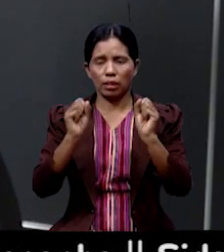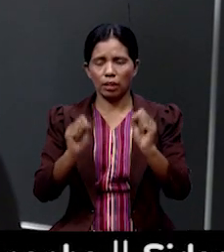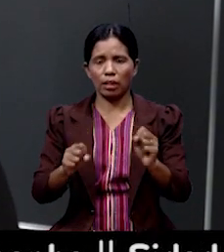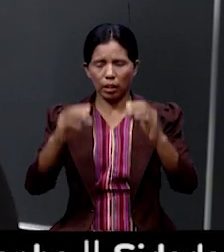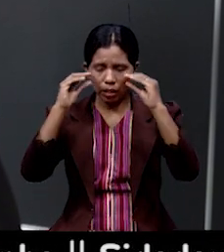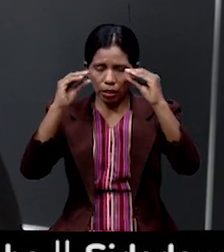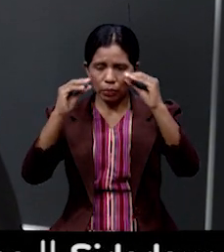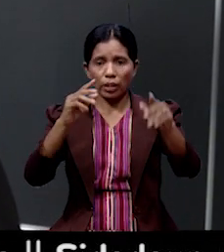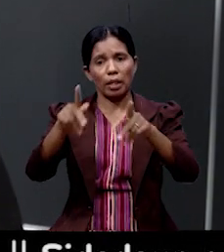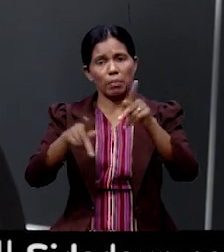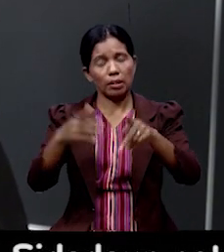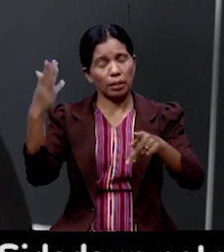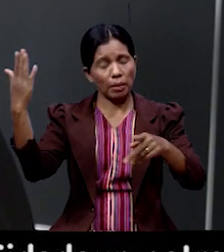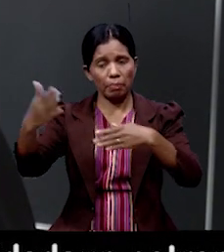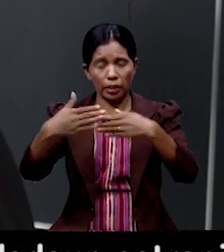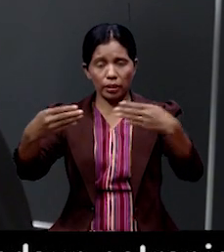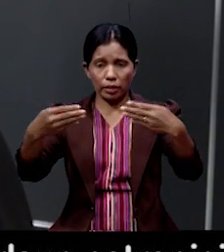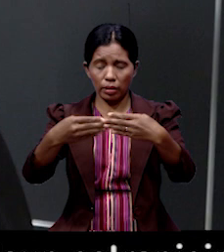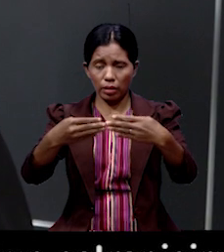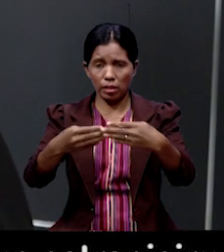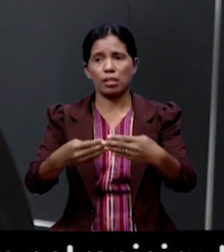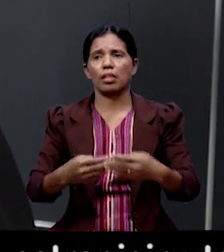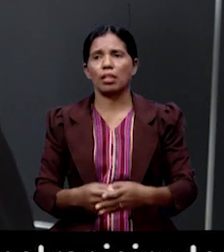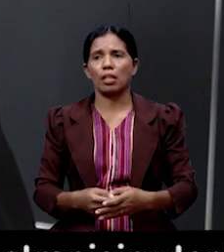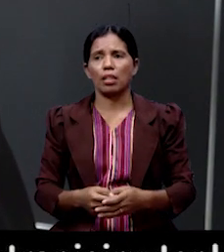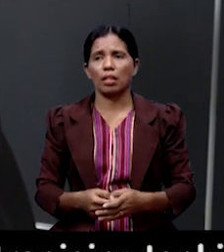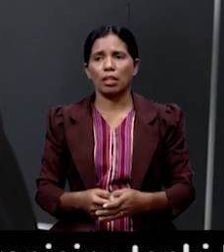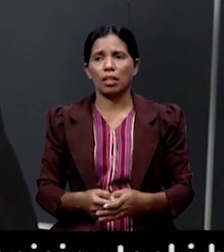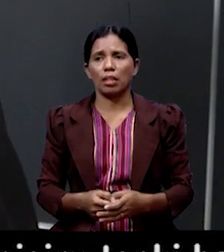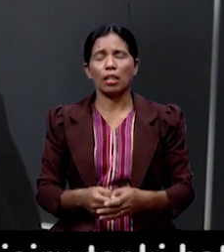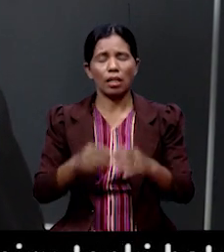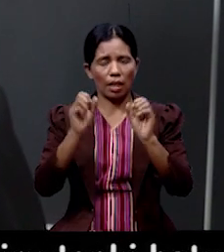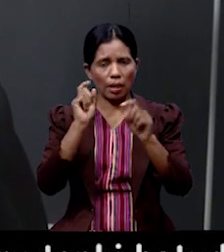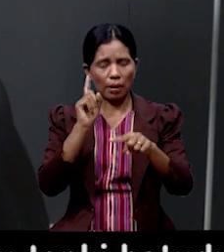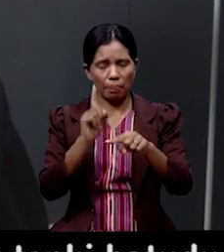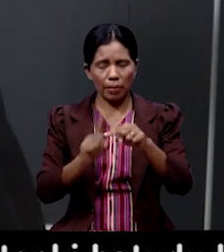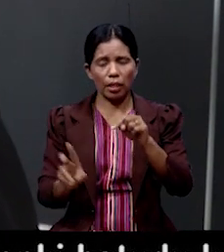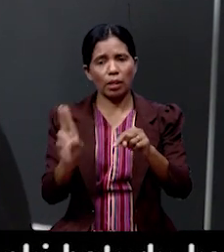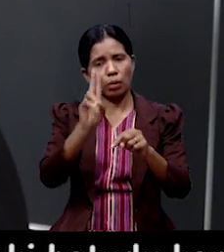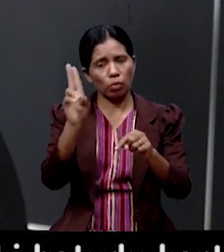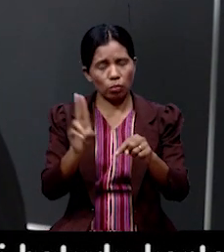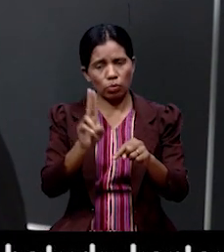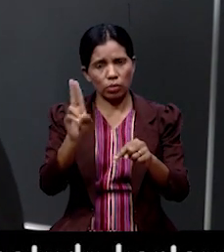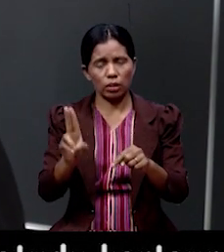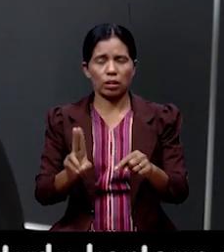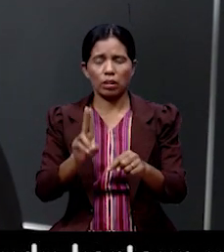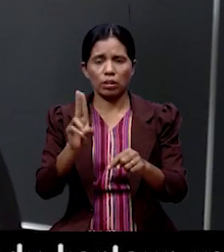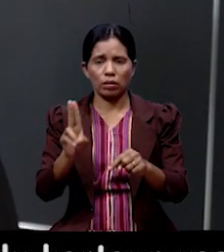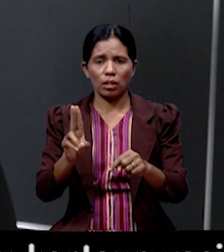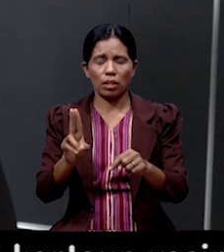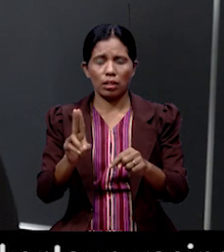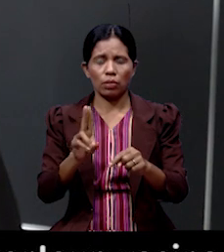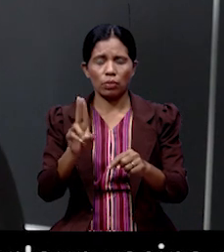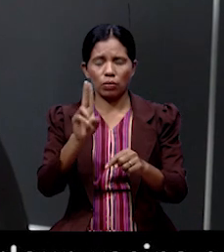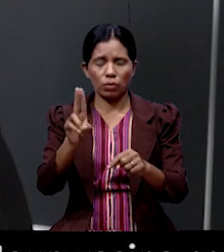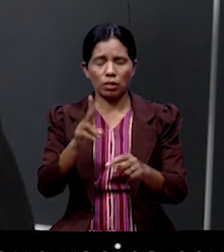di perbatasan untuk tidak, sekali lagi, untuk tidak menyalahgunakan hak dan